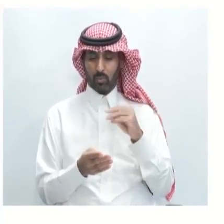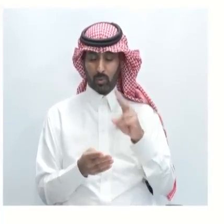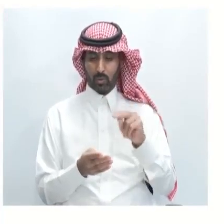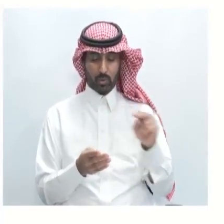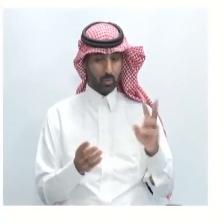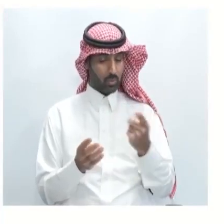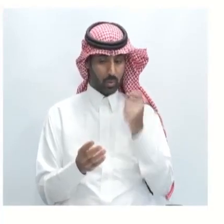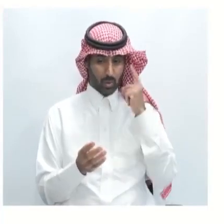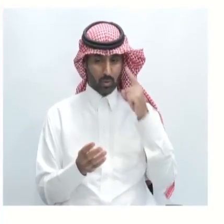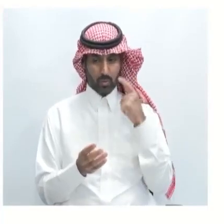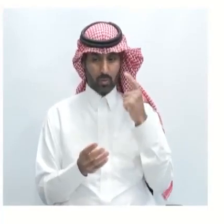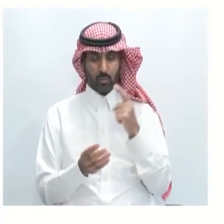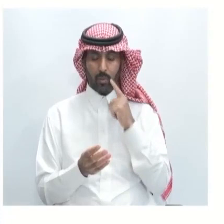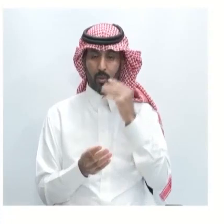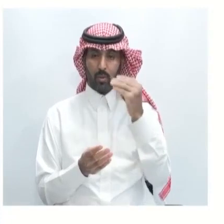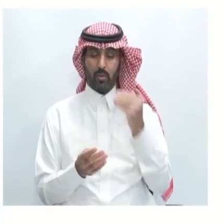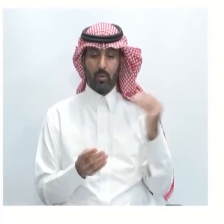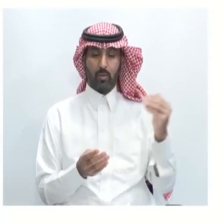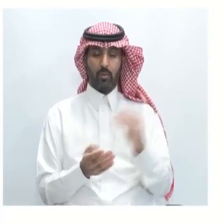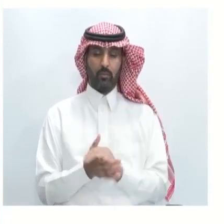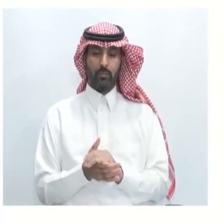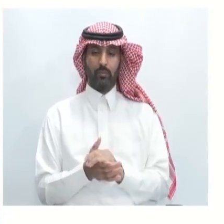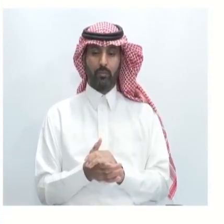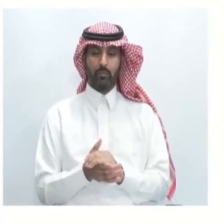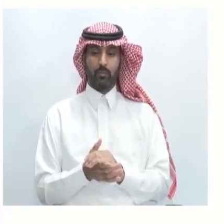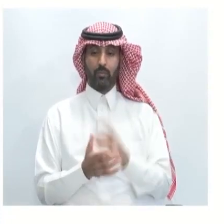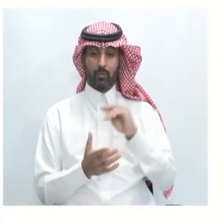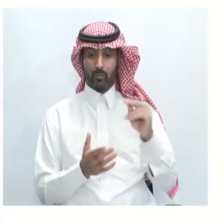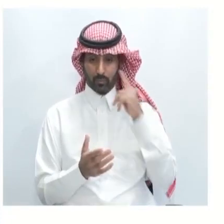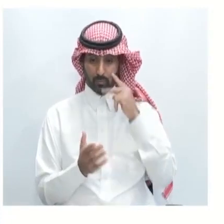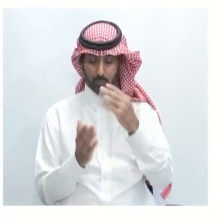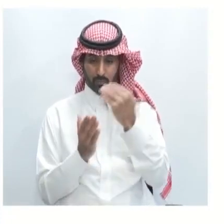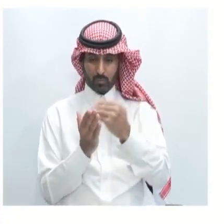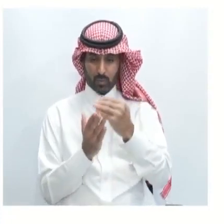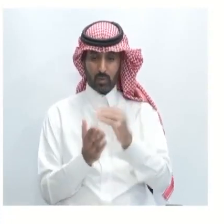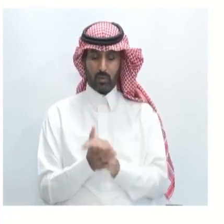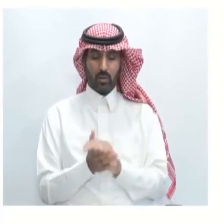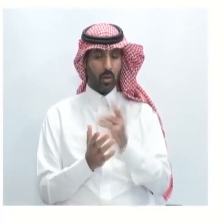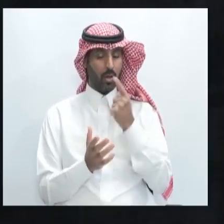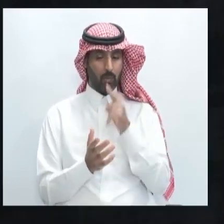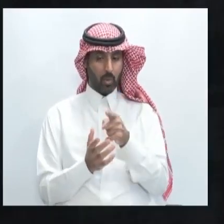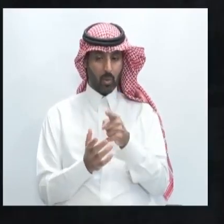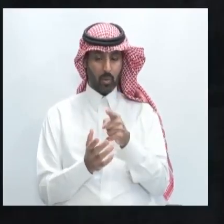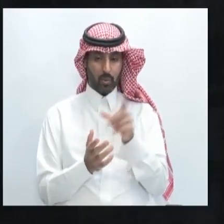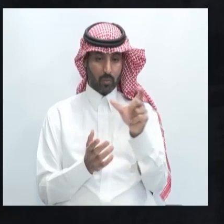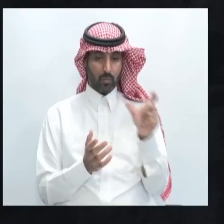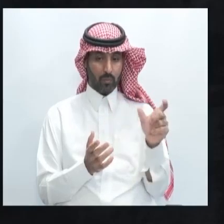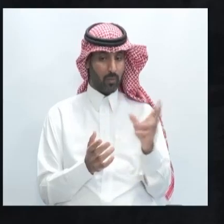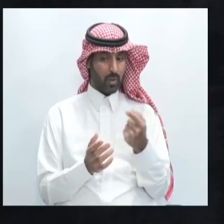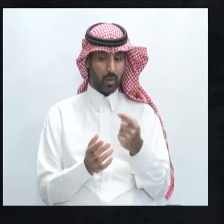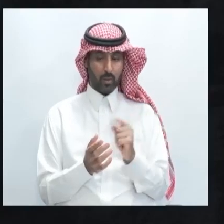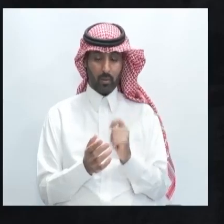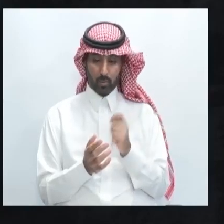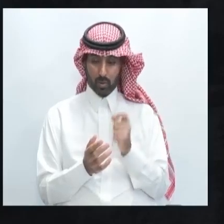ما رايكم ان نفكر نطبق هذين الشرطين على المقدمتين كم نوع منطقي سننتج يجب